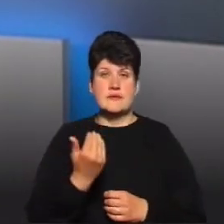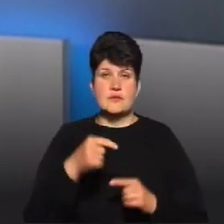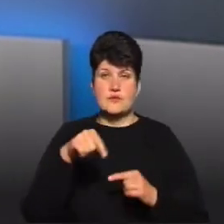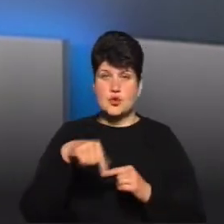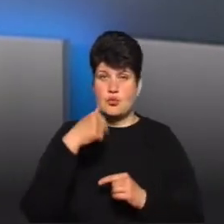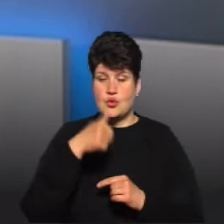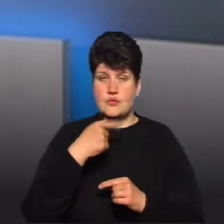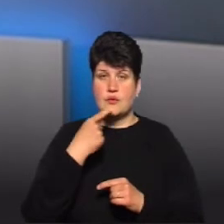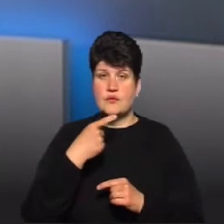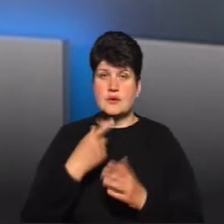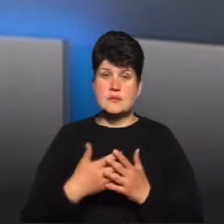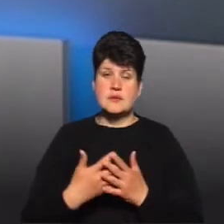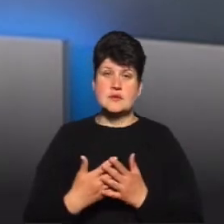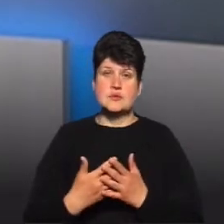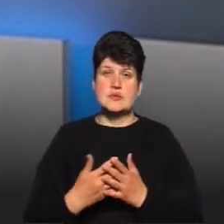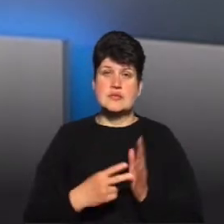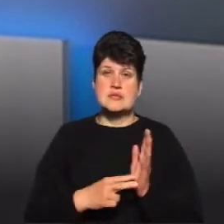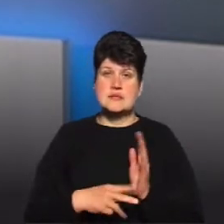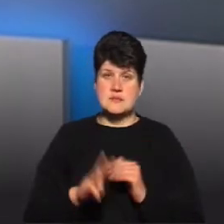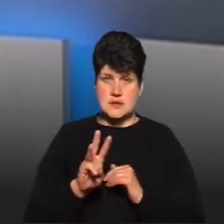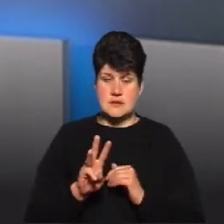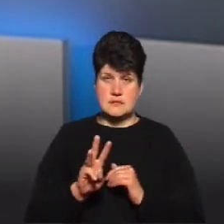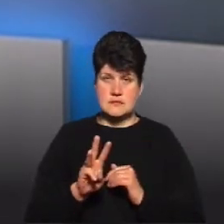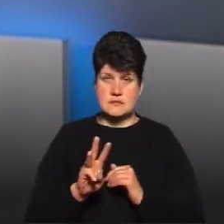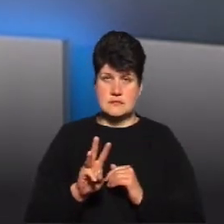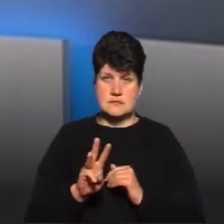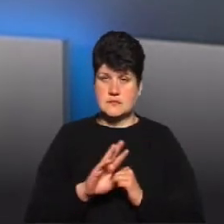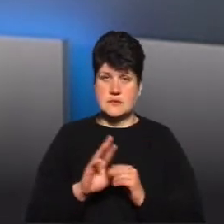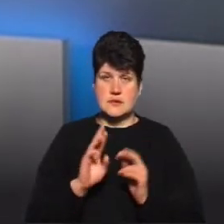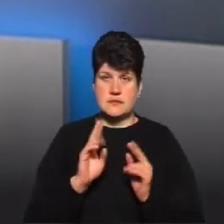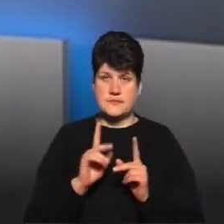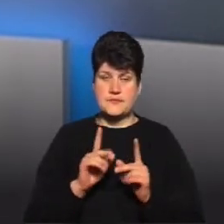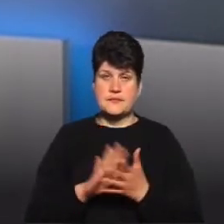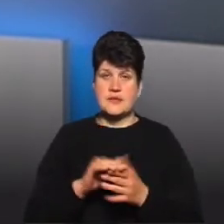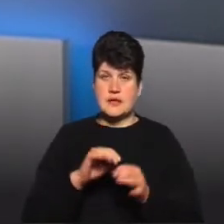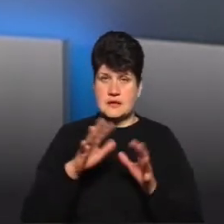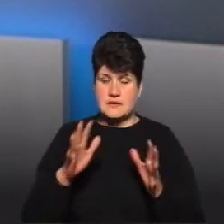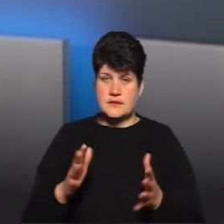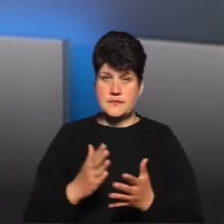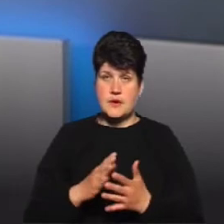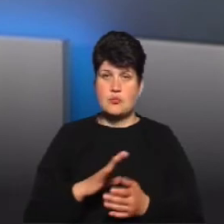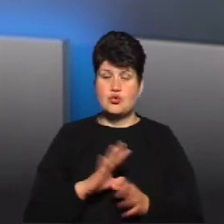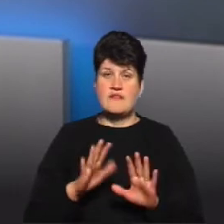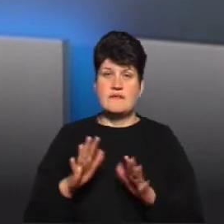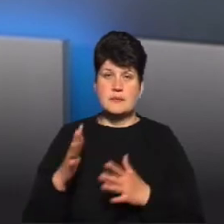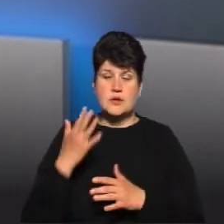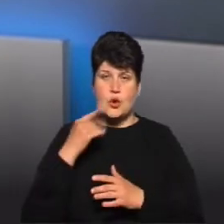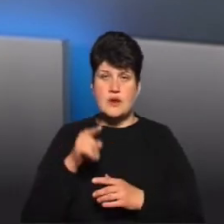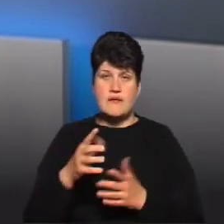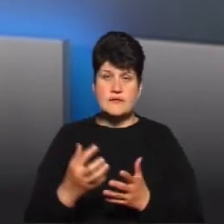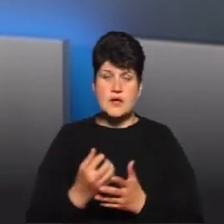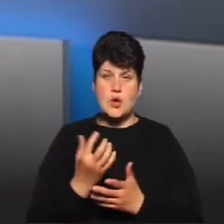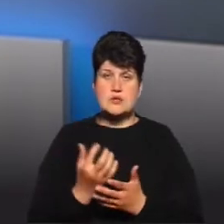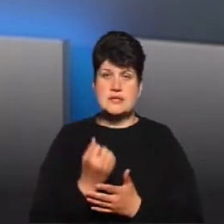близько 73, так? Несанкціоновані сміттєзвалища. Були випадки, коли вам вдалося знайти